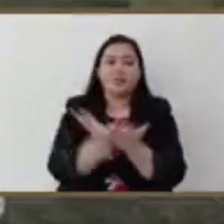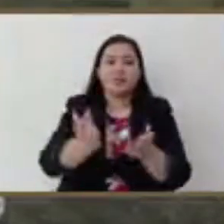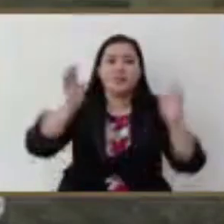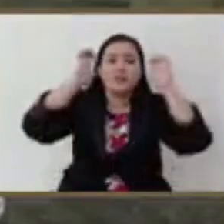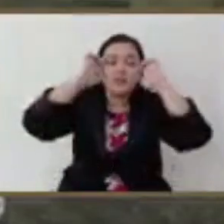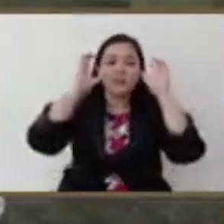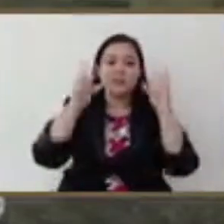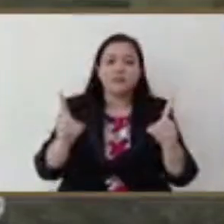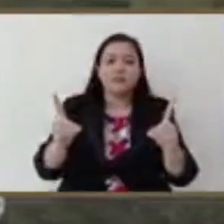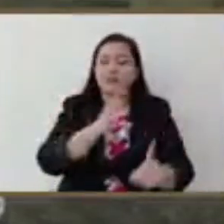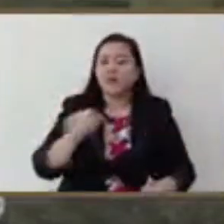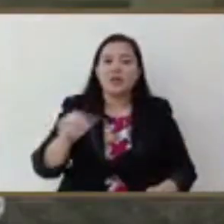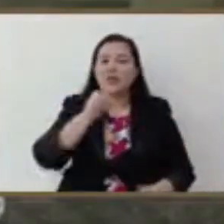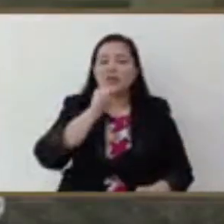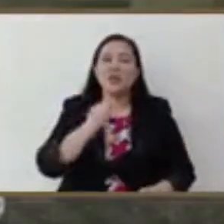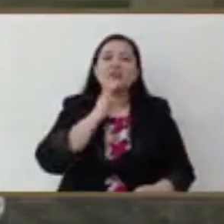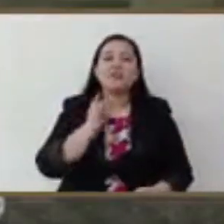And not by anything of this world.